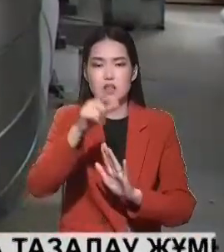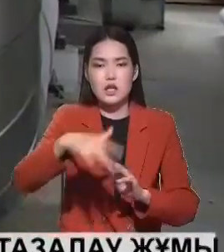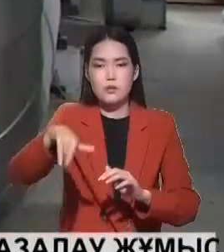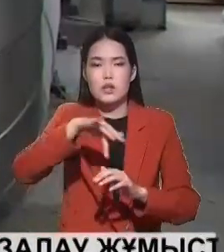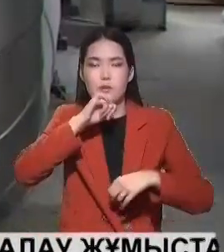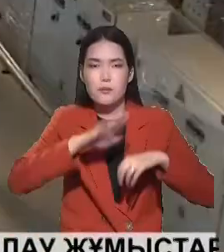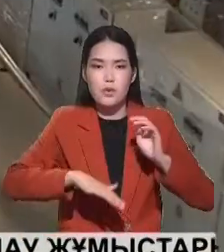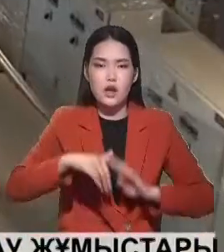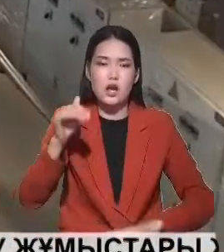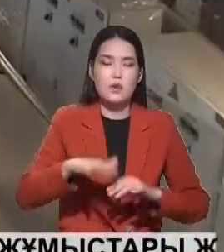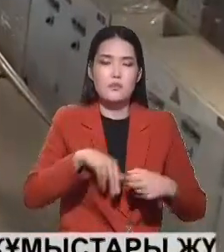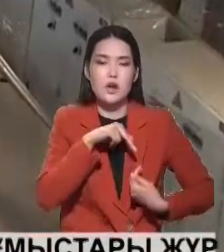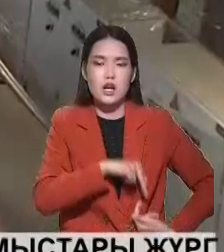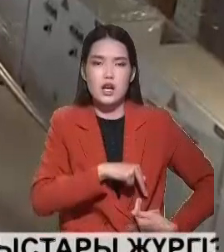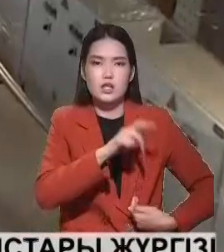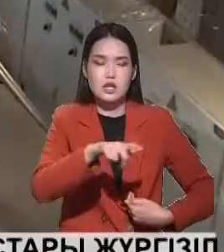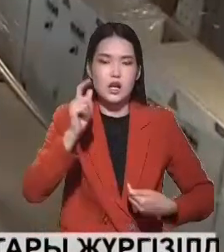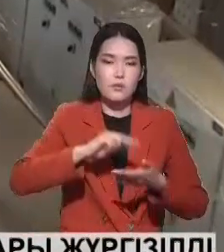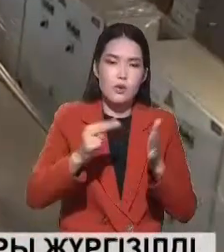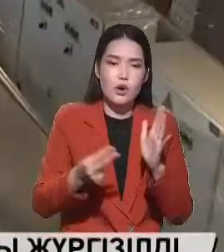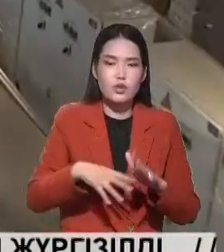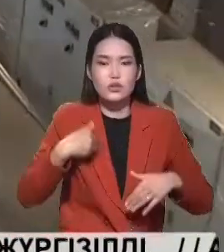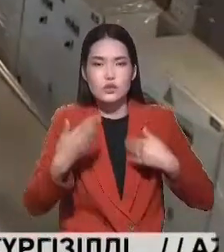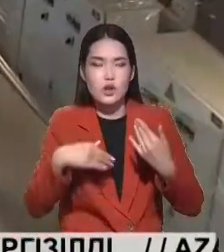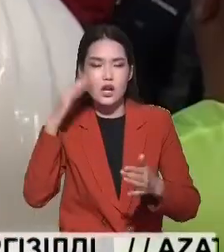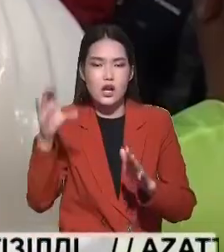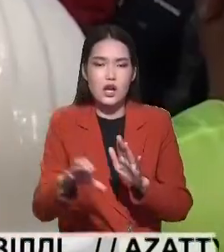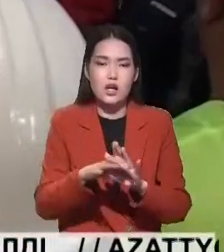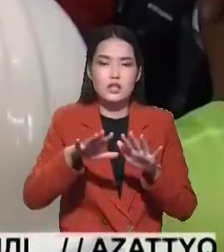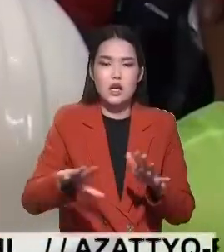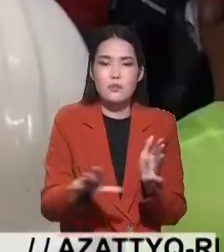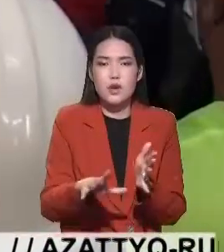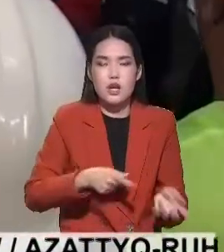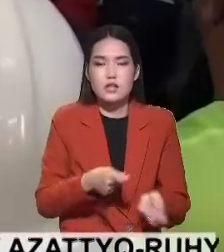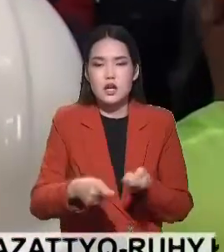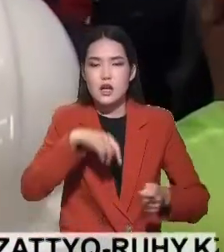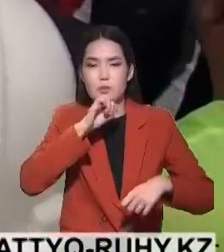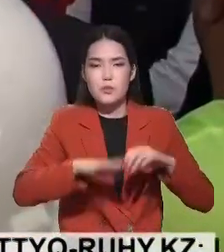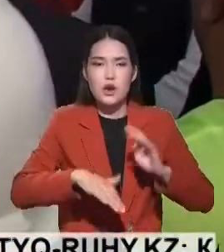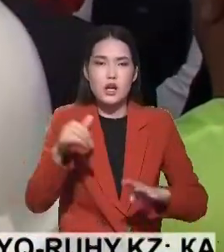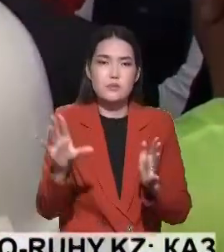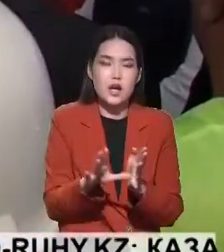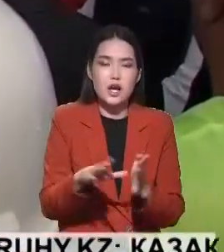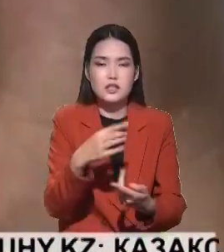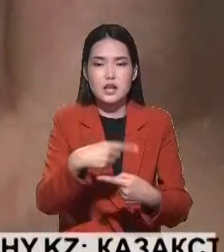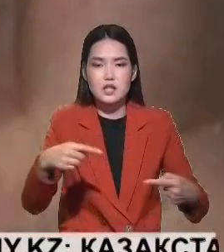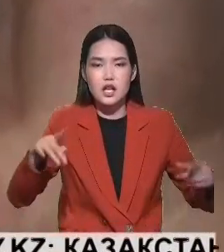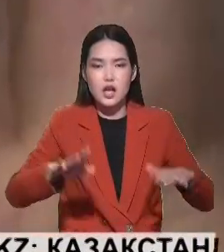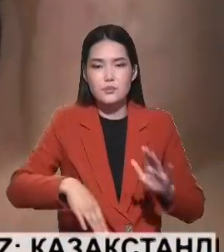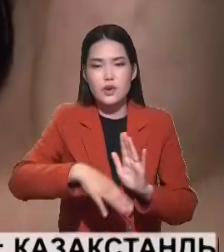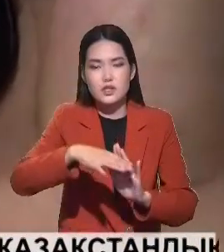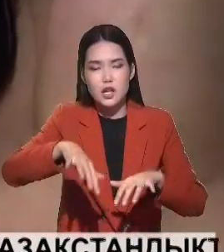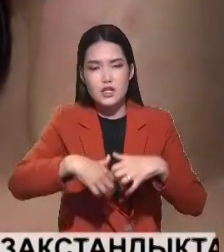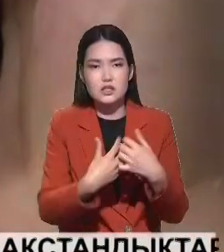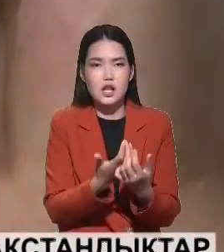мен нысандағы қызметкерлердің жоспарлары мен ұсыныстарын тыңдады. Энергетика басқармасының мамандары электр энергиясы туралы заңға кейбір